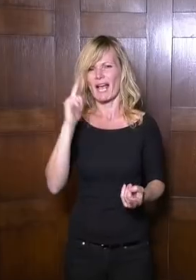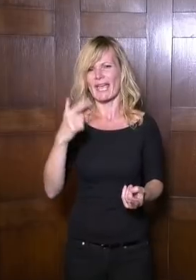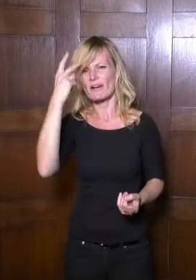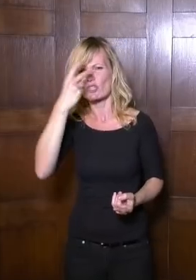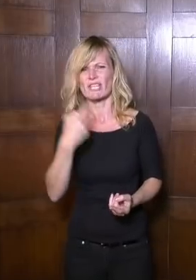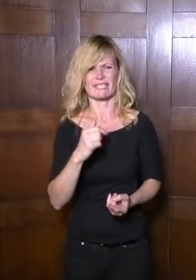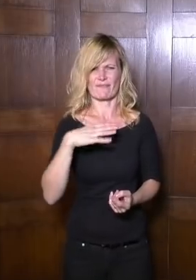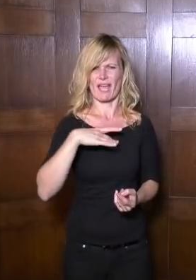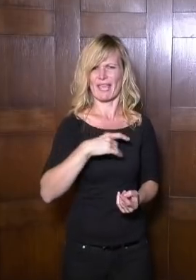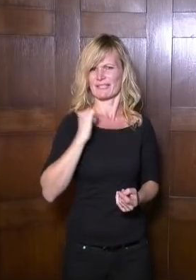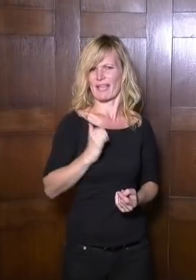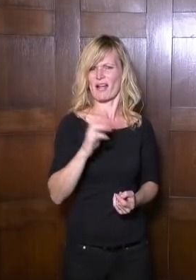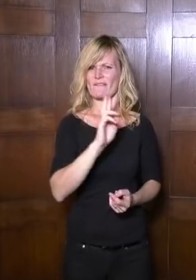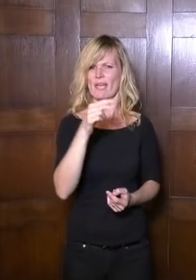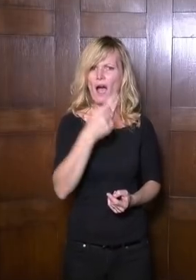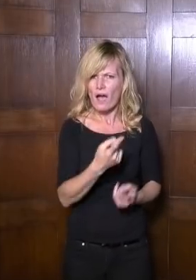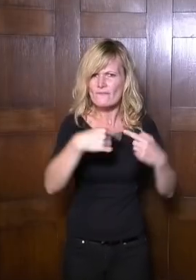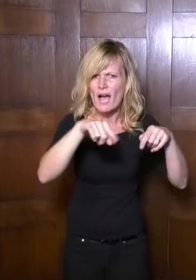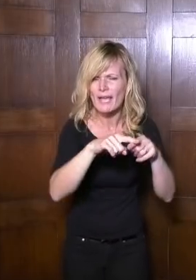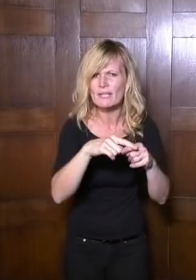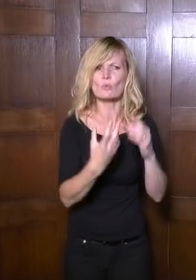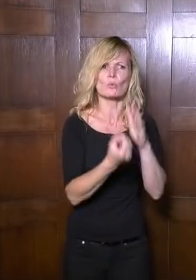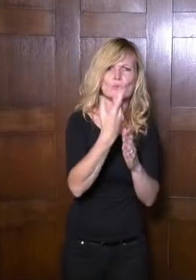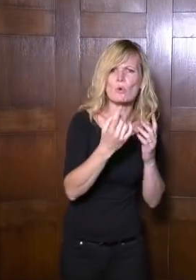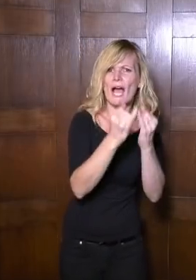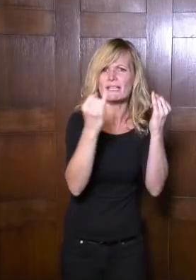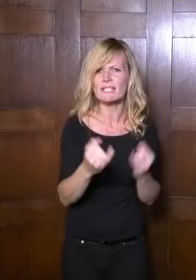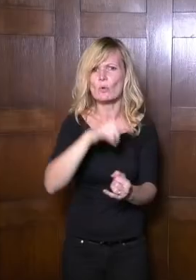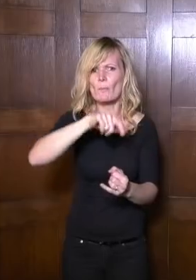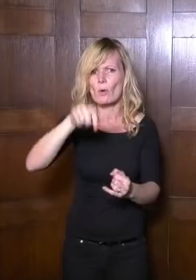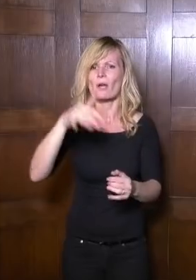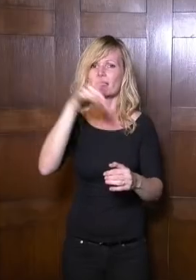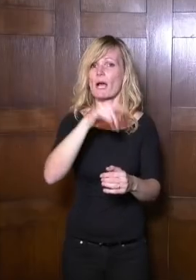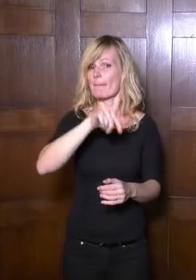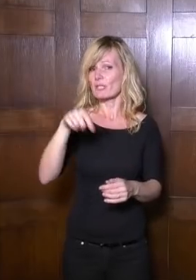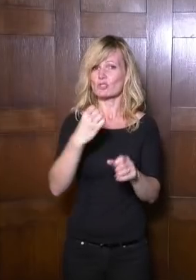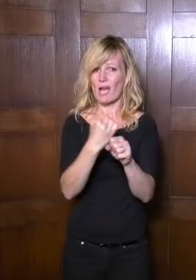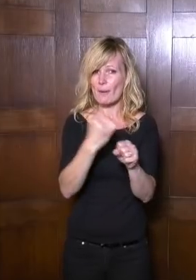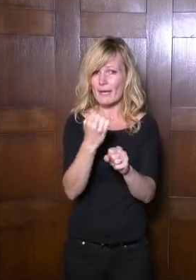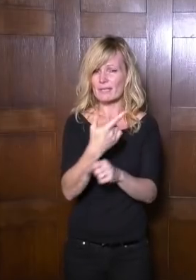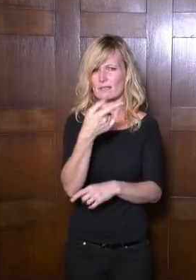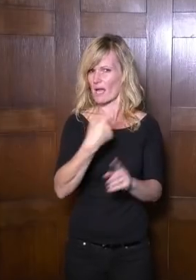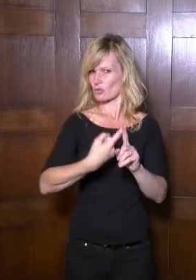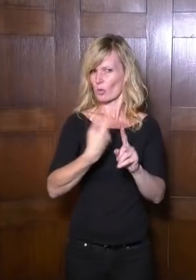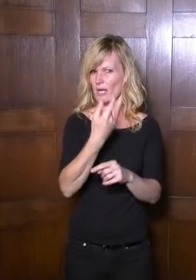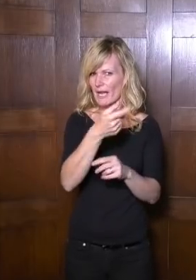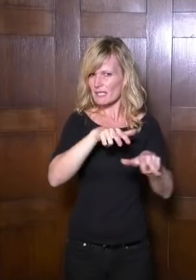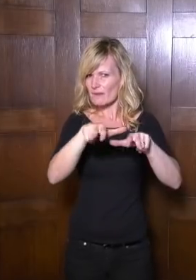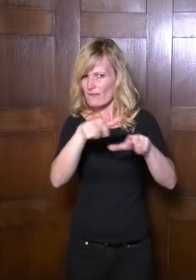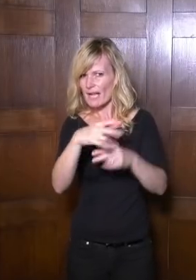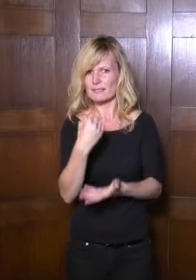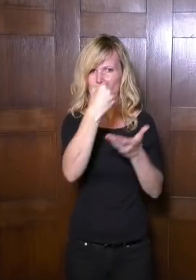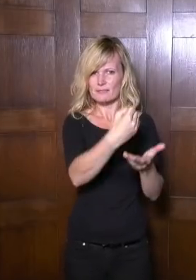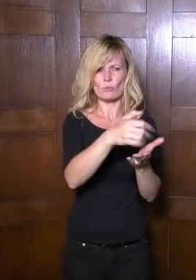ist ein Verein und Bürger verantworten Kultureinrichtungen, wo Menschen arbeiten, wo Steuergelder verwaltet bzw.